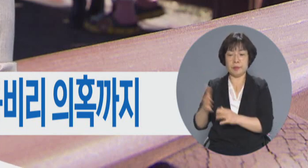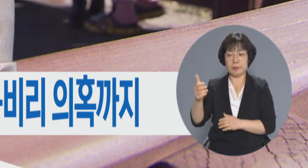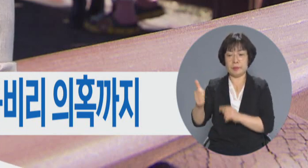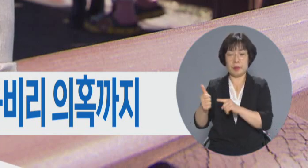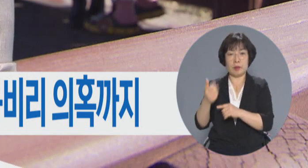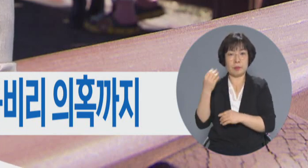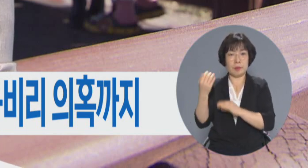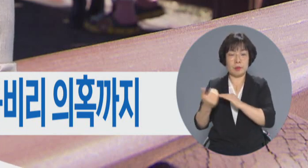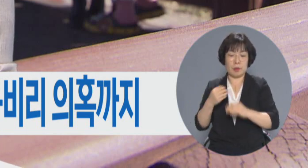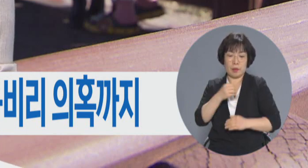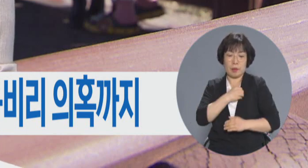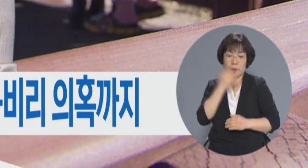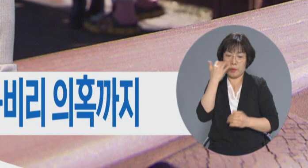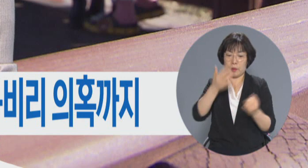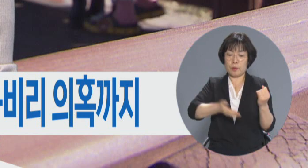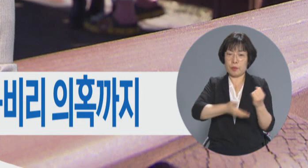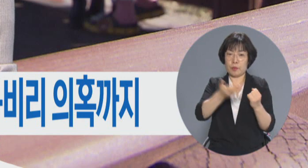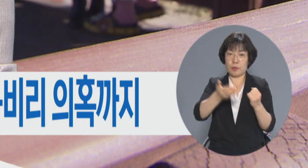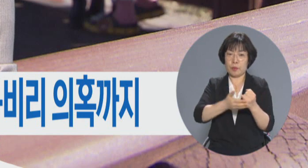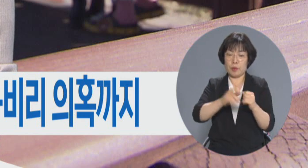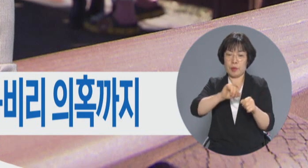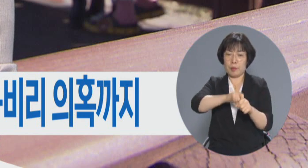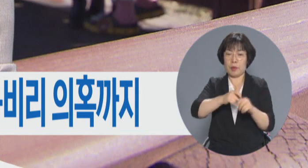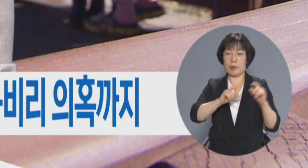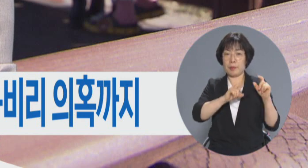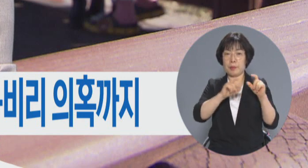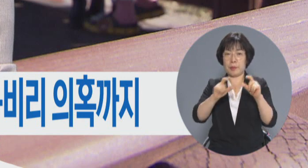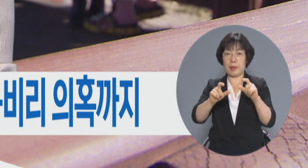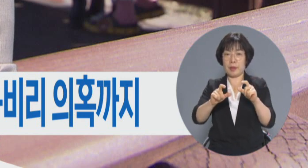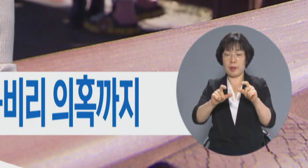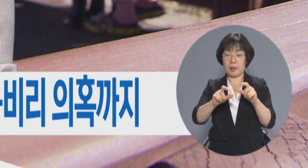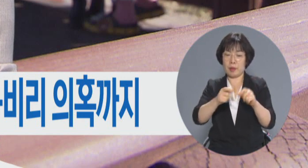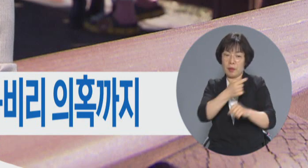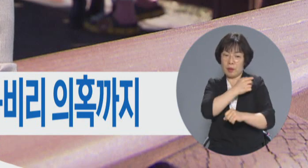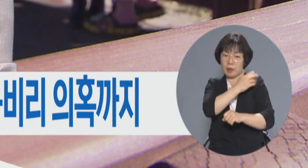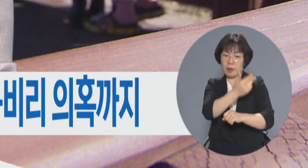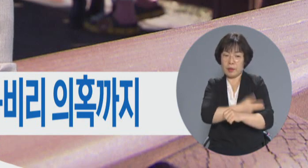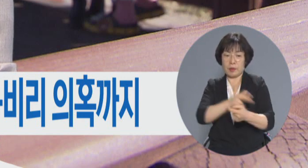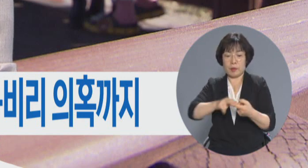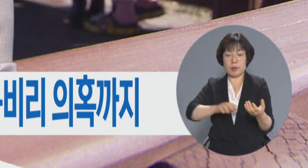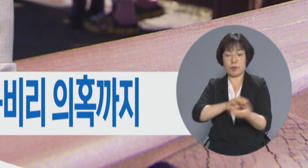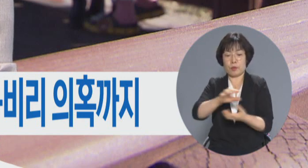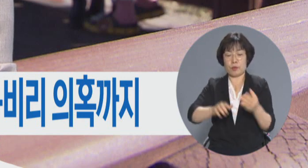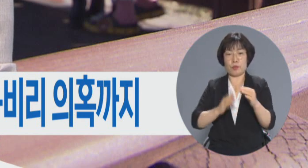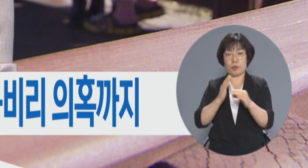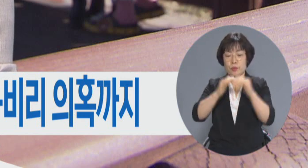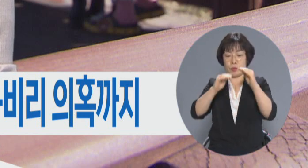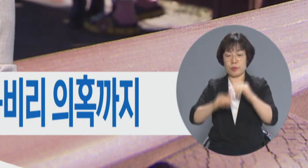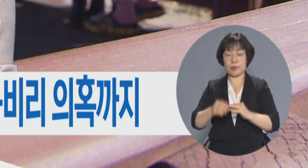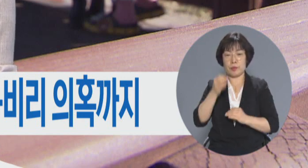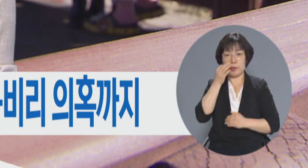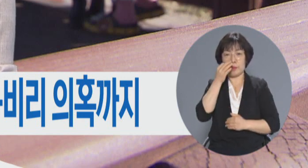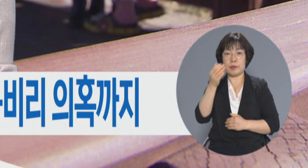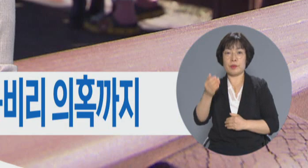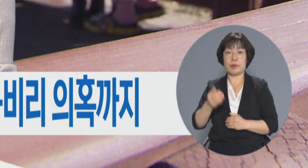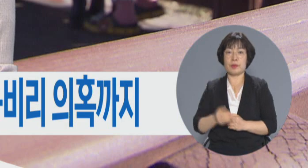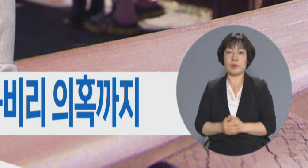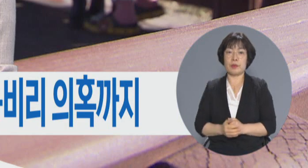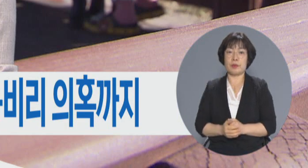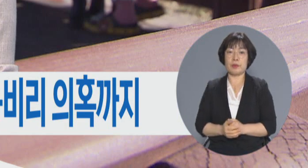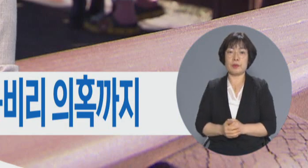얼마 전 회원 성추행 혐의로 벌금형을 선고받기도 해서 자격 논란이 불거지고 있습니다. 조희원 기자가